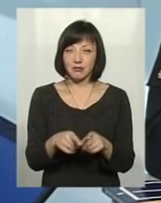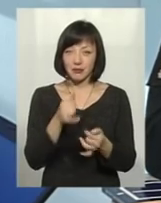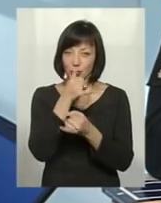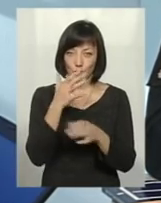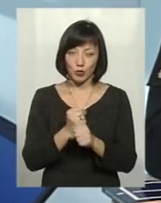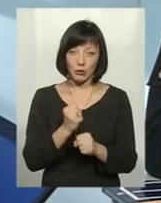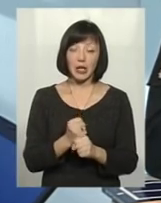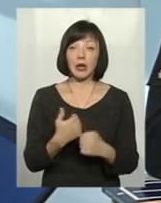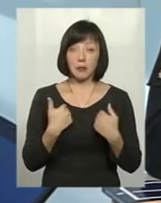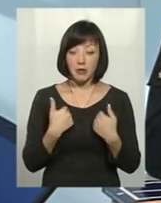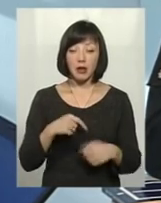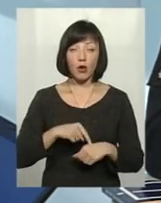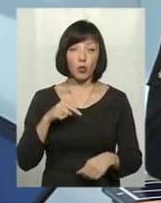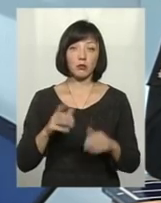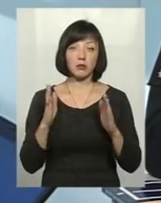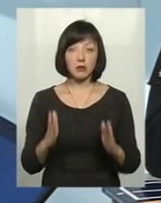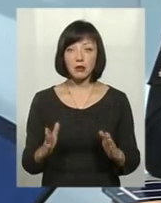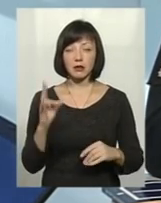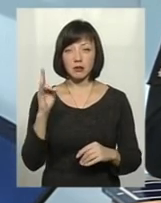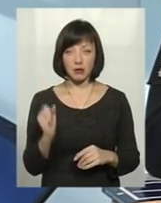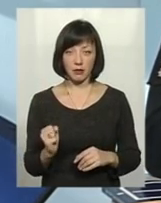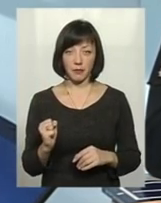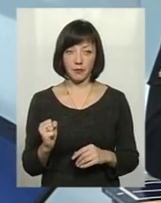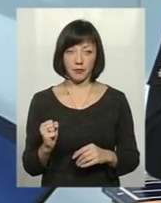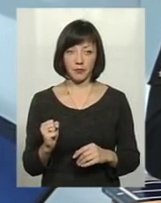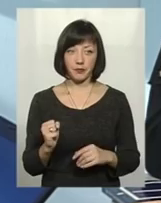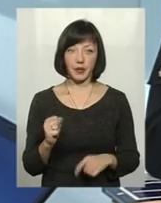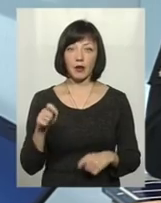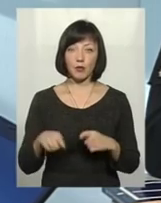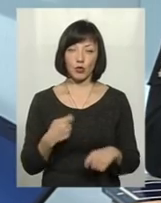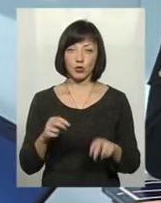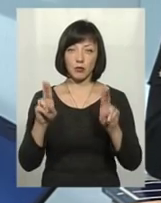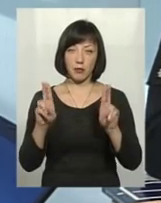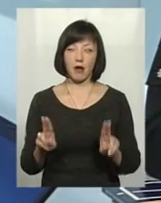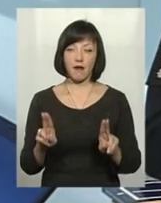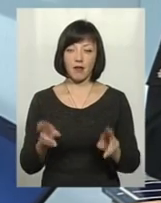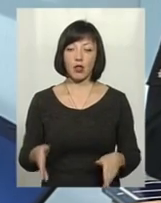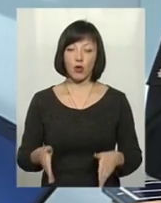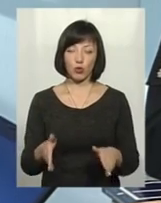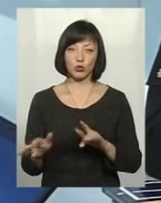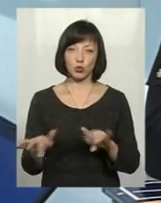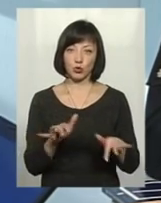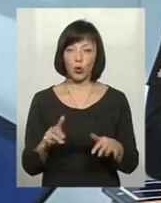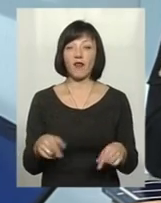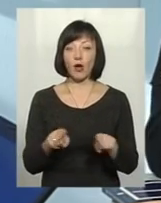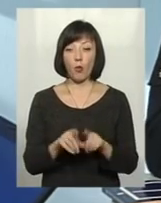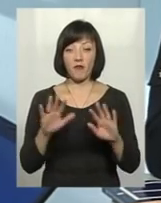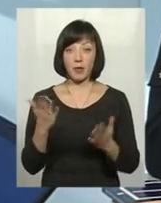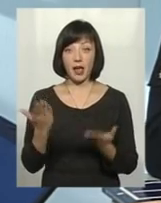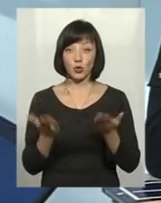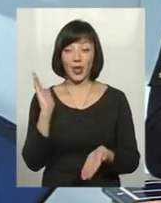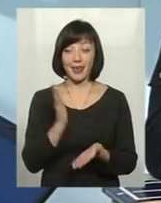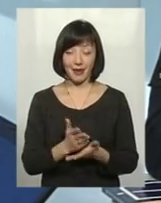не зробимо. Ми реагуємо виключно на порушення правил дорожнього руху. В такому випадку, якщо є